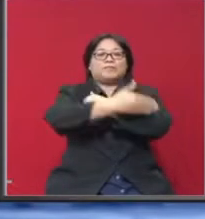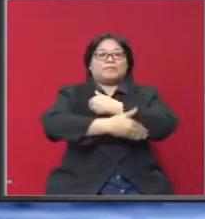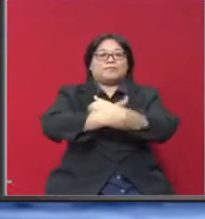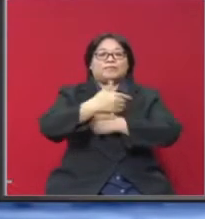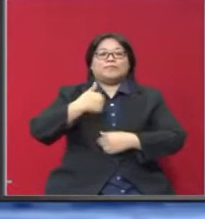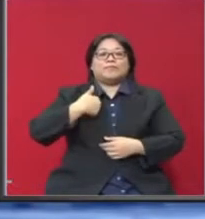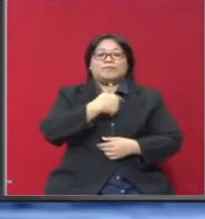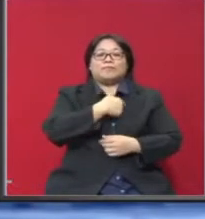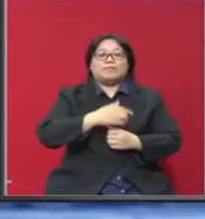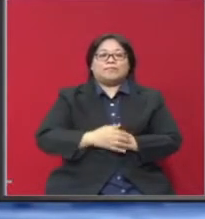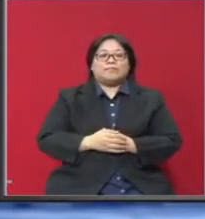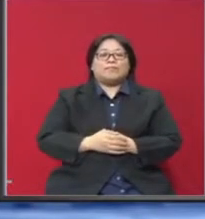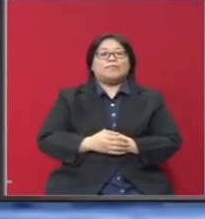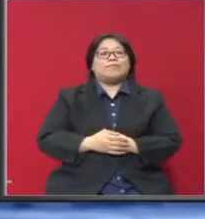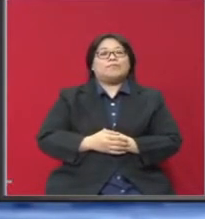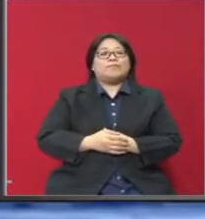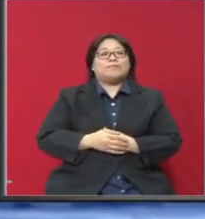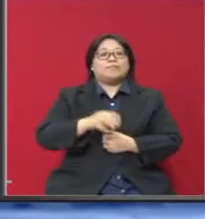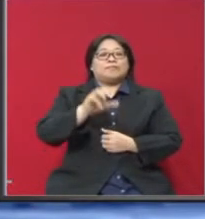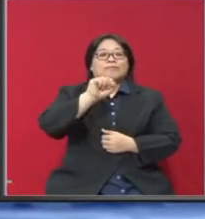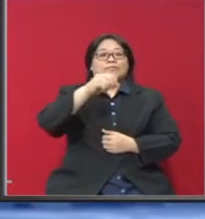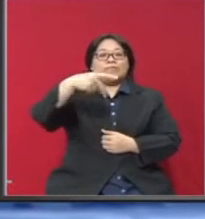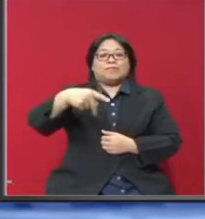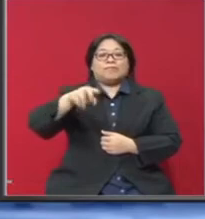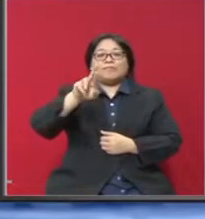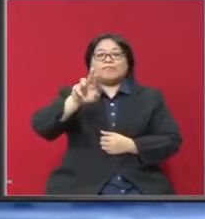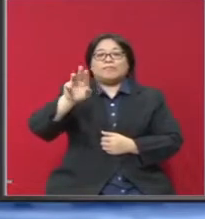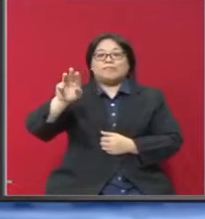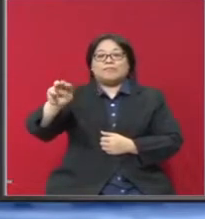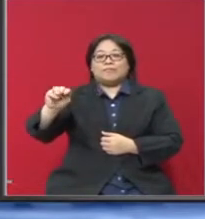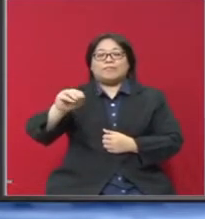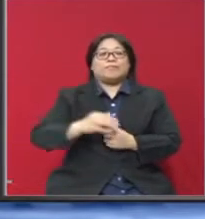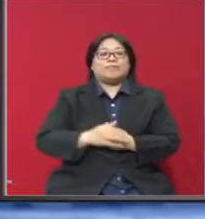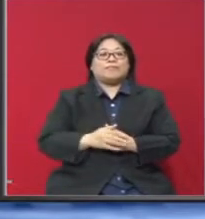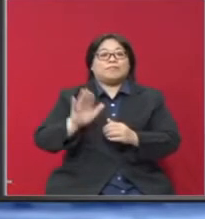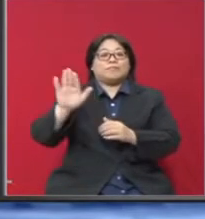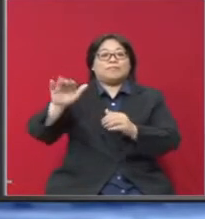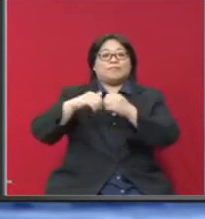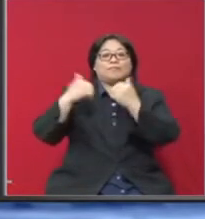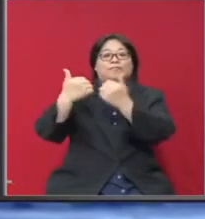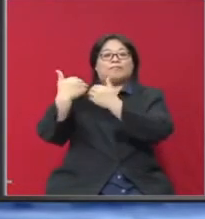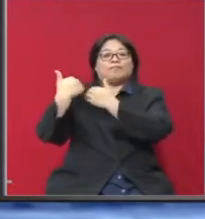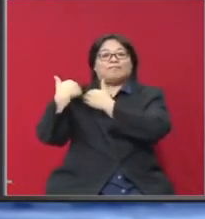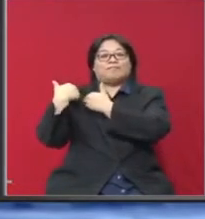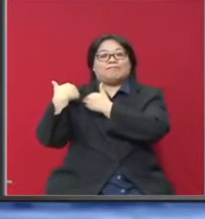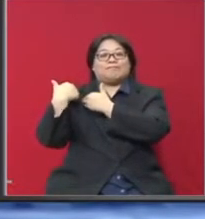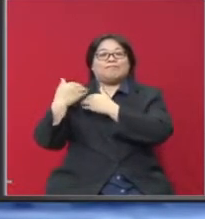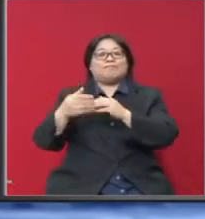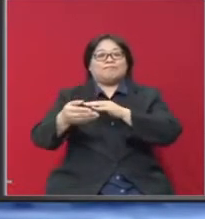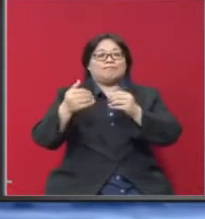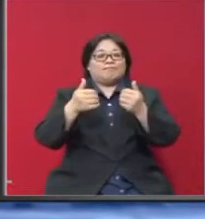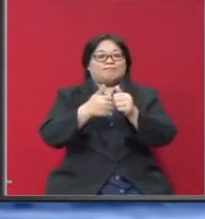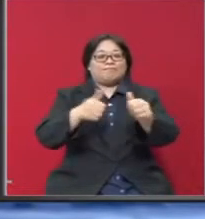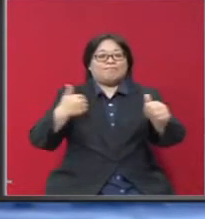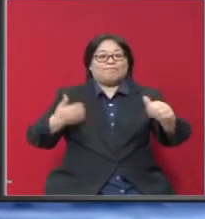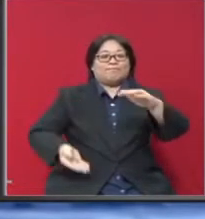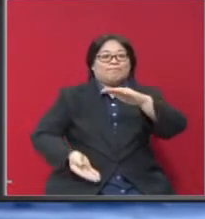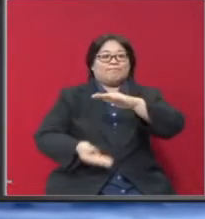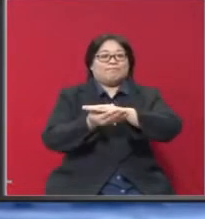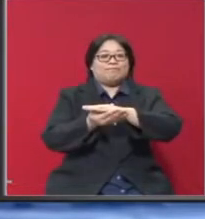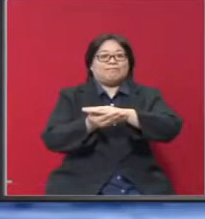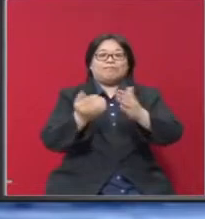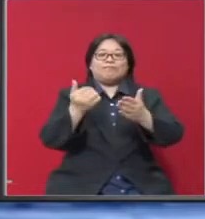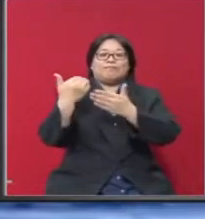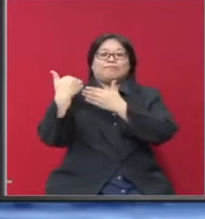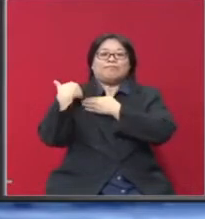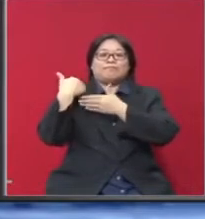kita ini dalam hal ini sprm selaku agensi pencegahan raswa bertanggung jawab